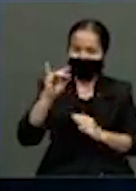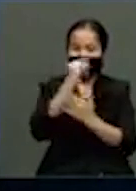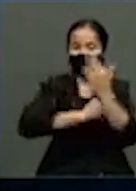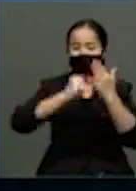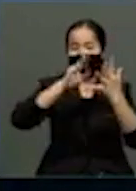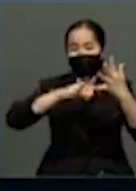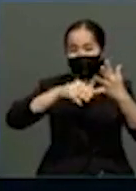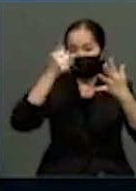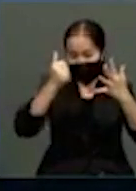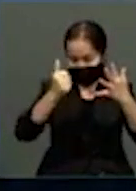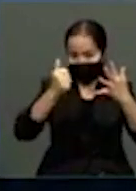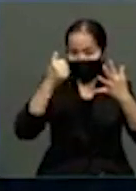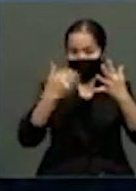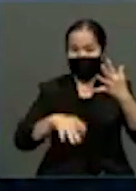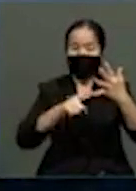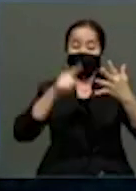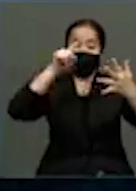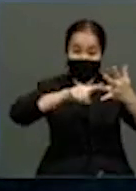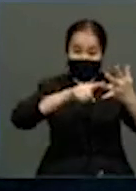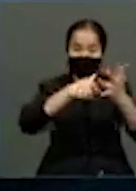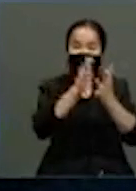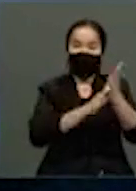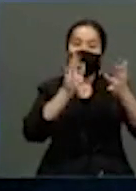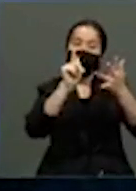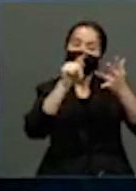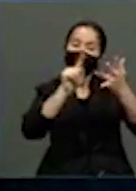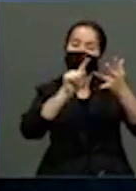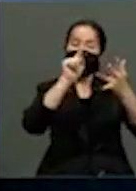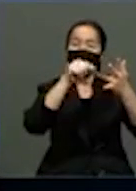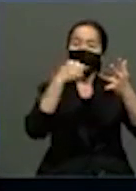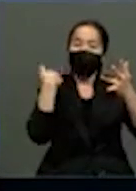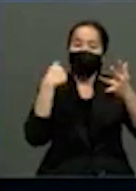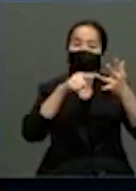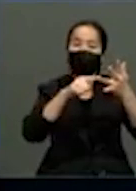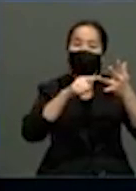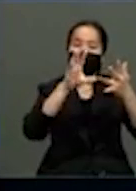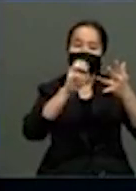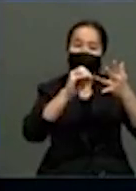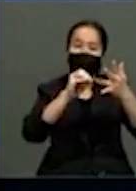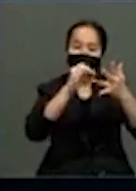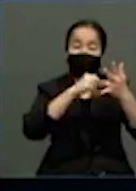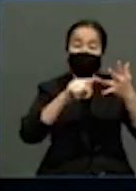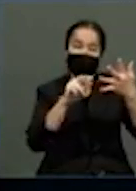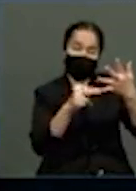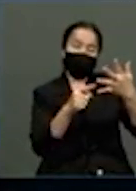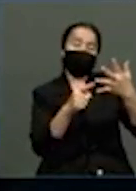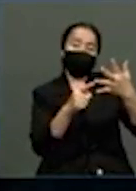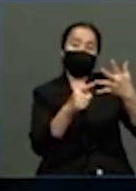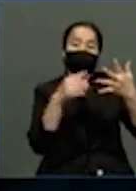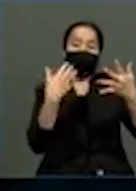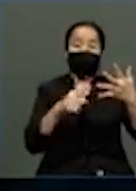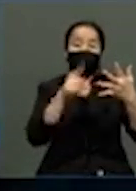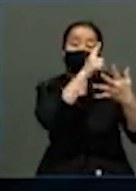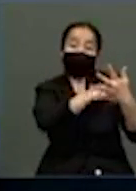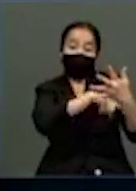1ถึง10รายมีอีก30จังหวัดเพราะฉะนั้น58จังหวัดนี้ค่อนประเทศเลยนะครับขา